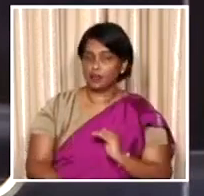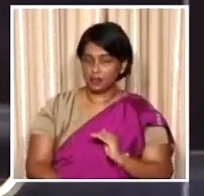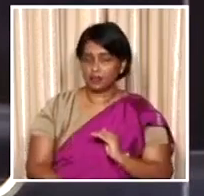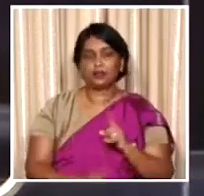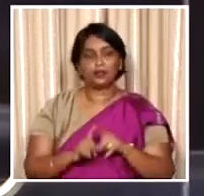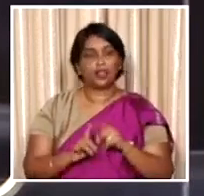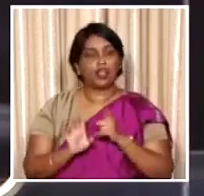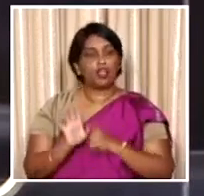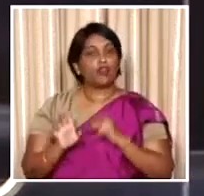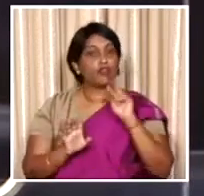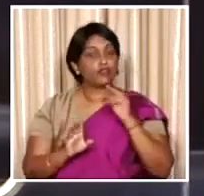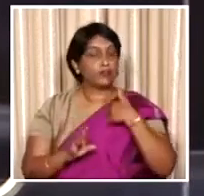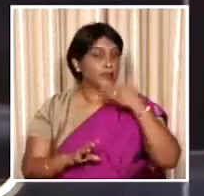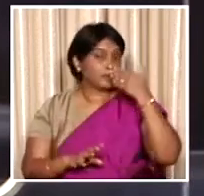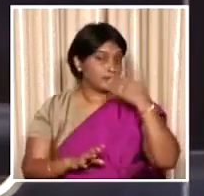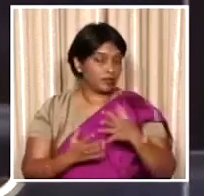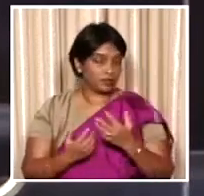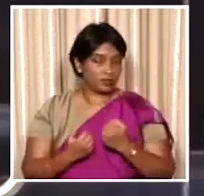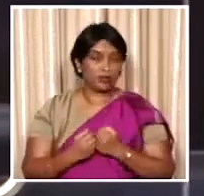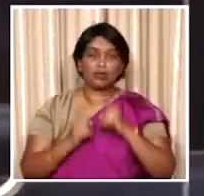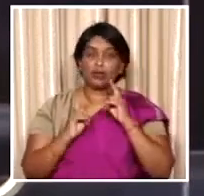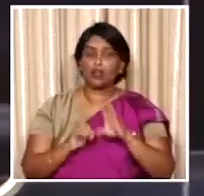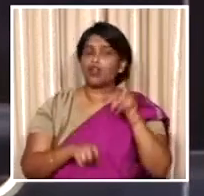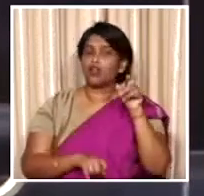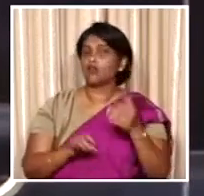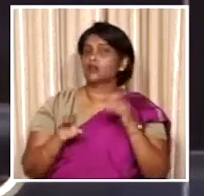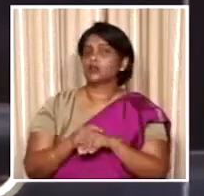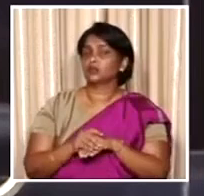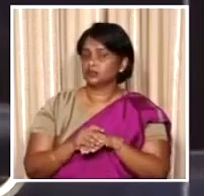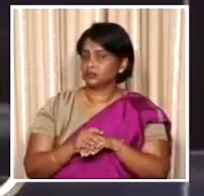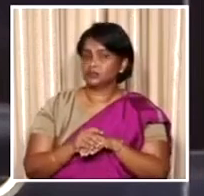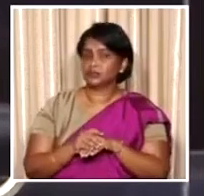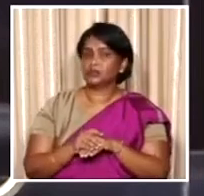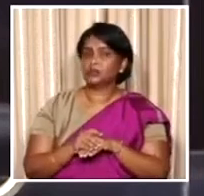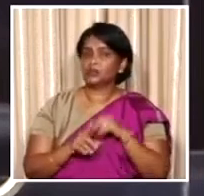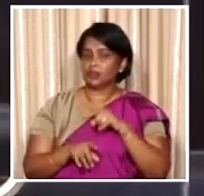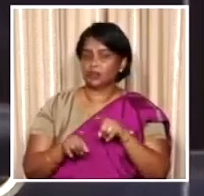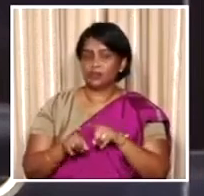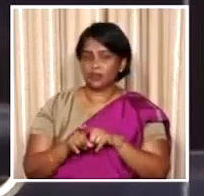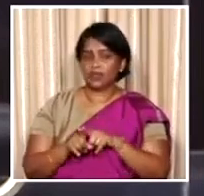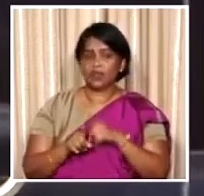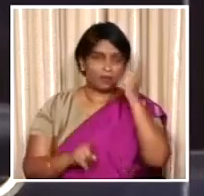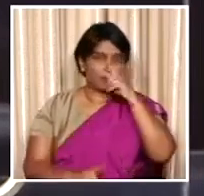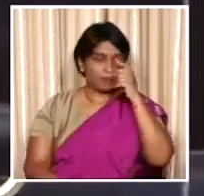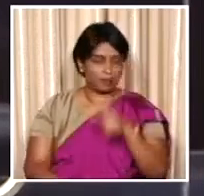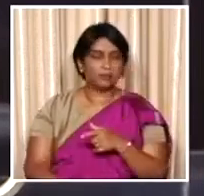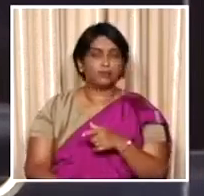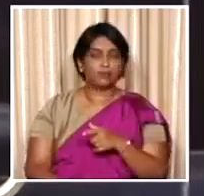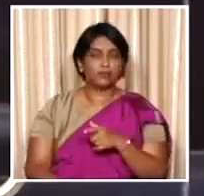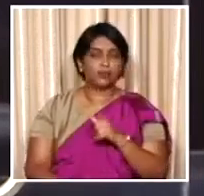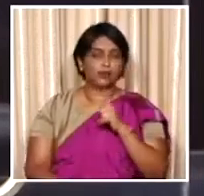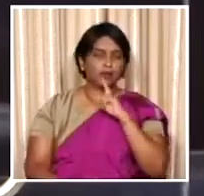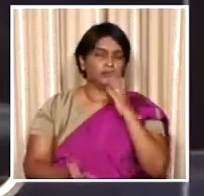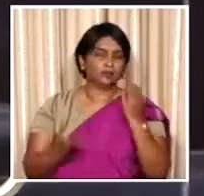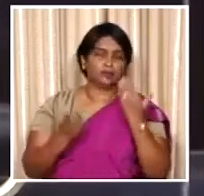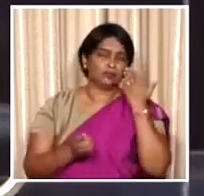සහ අවුරුදු 20ක පළපුරුද්දකුත් ඕනේ එතකොට කවුද මෙතනට එන්නේ දැන් බලන්න මේ පඩිය අපි කිව්ව